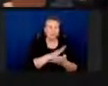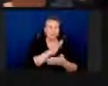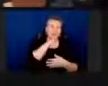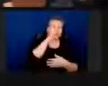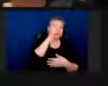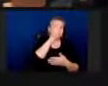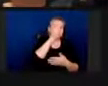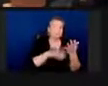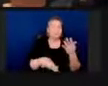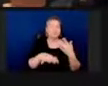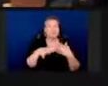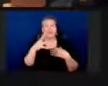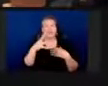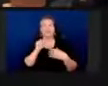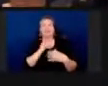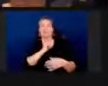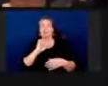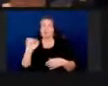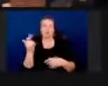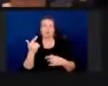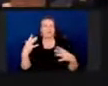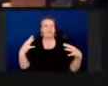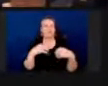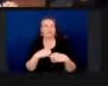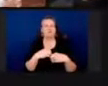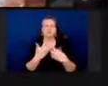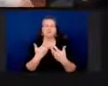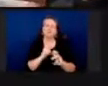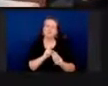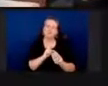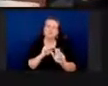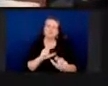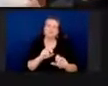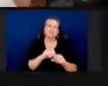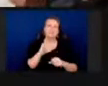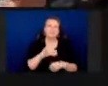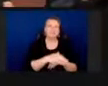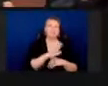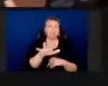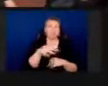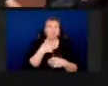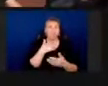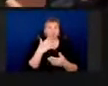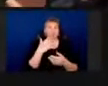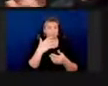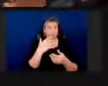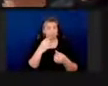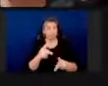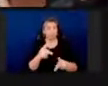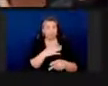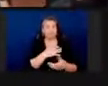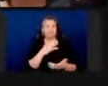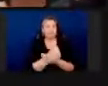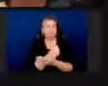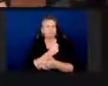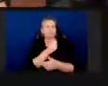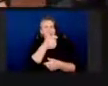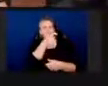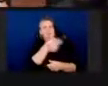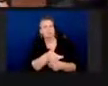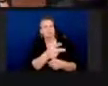wanafunzi, walimu, wote wanachangamkia mpango huu. Kuna video